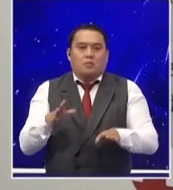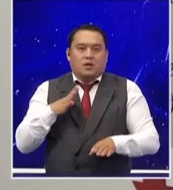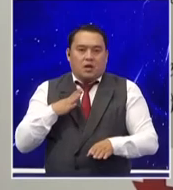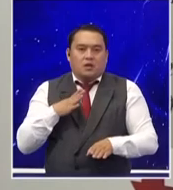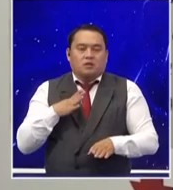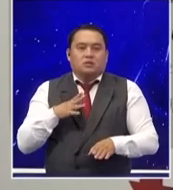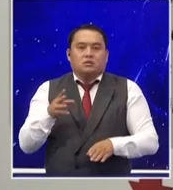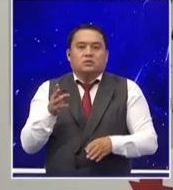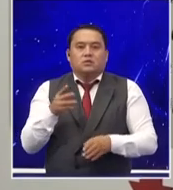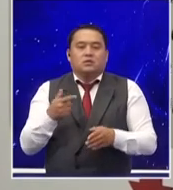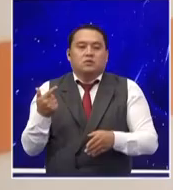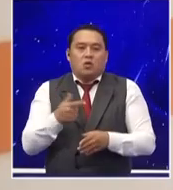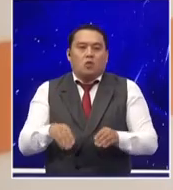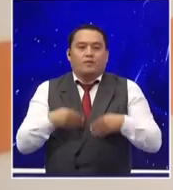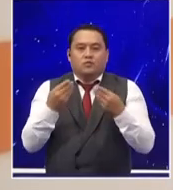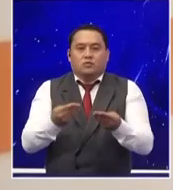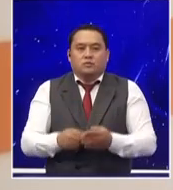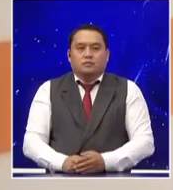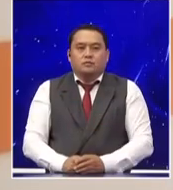быть залоговое имущество